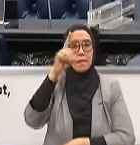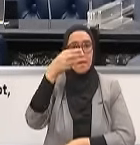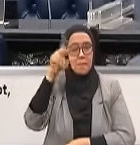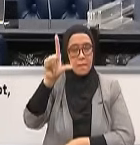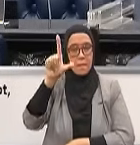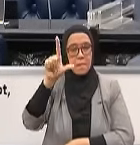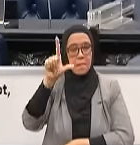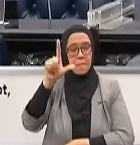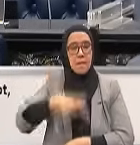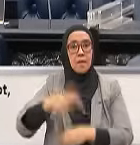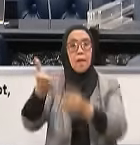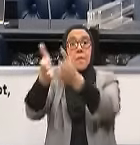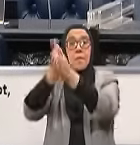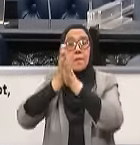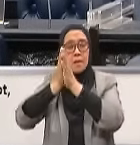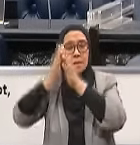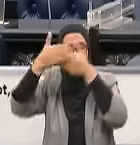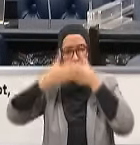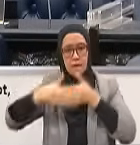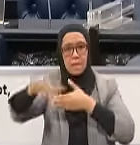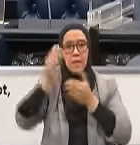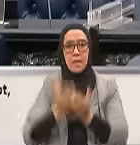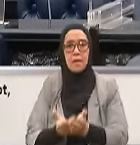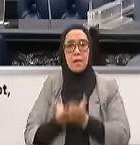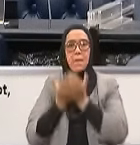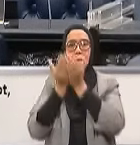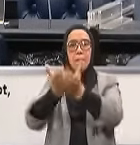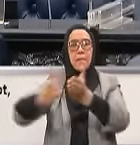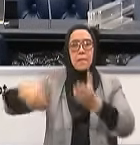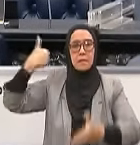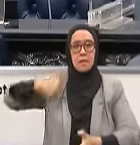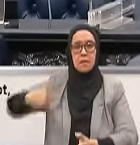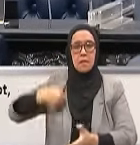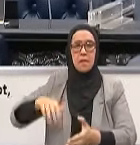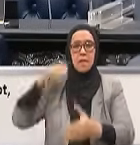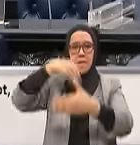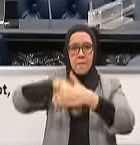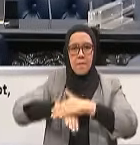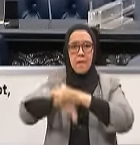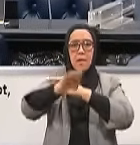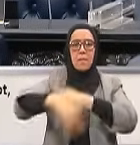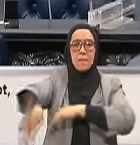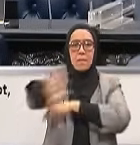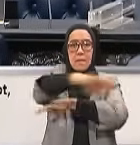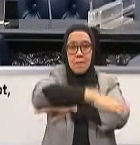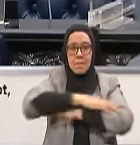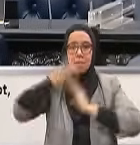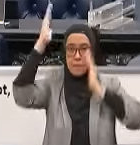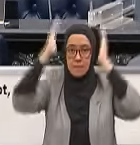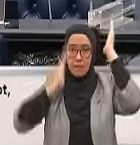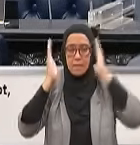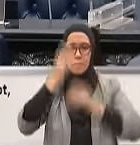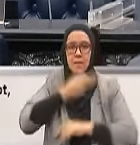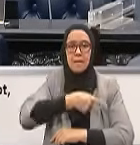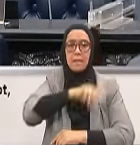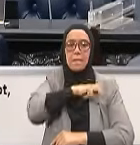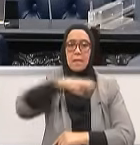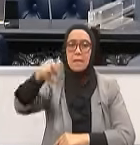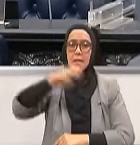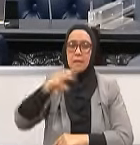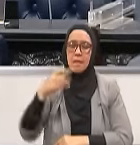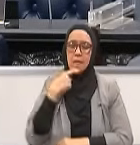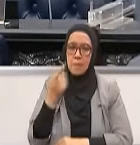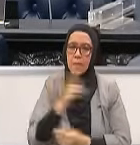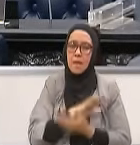Kapal asing masuk ke perairan lesson Kementerian pengangkutan berpandangan adalah lebih Elok dan teratur